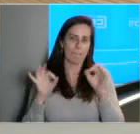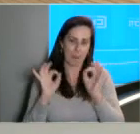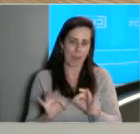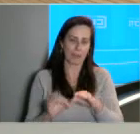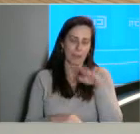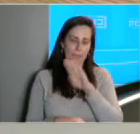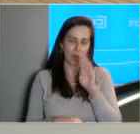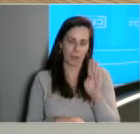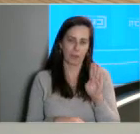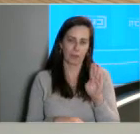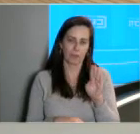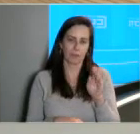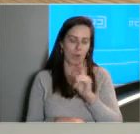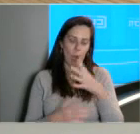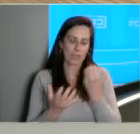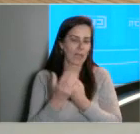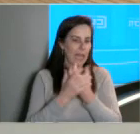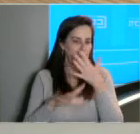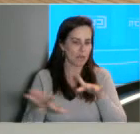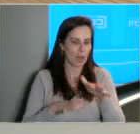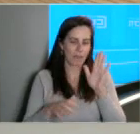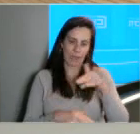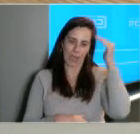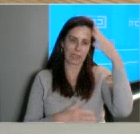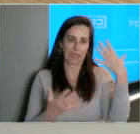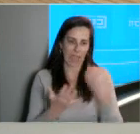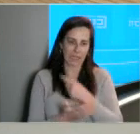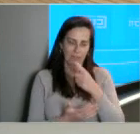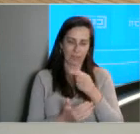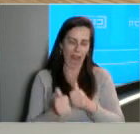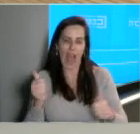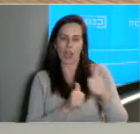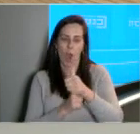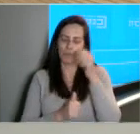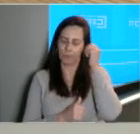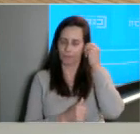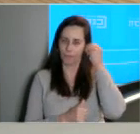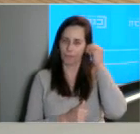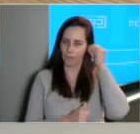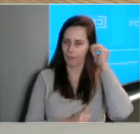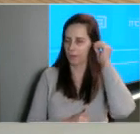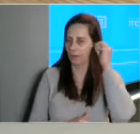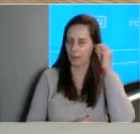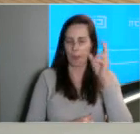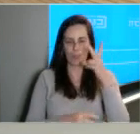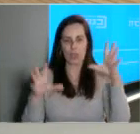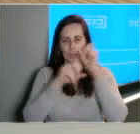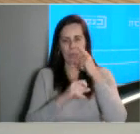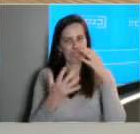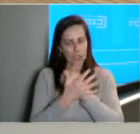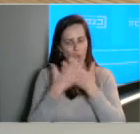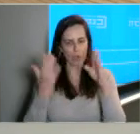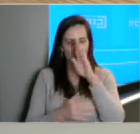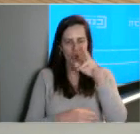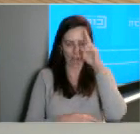באמת נתניהו לא יצליח להקים ממשלה ובעצם גנץ יצליח לעקוף אותו. בליל הבחירות זה היה נראה ניצחון גדול